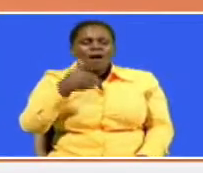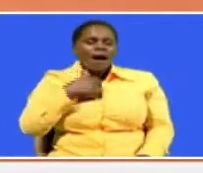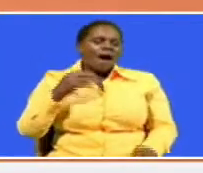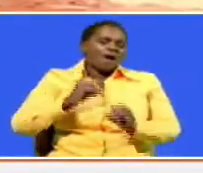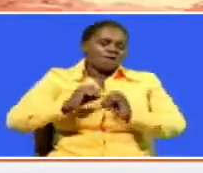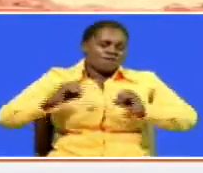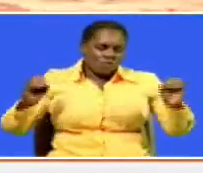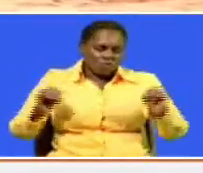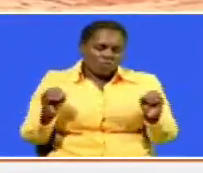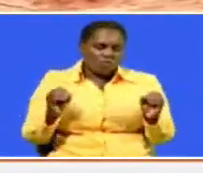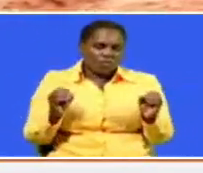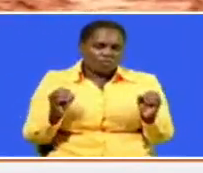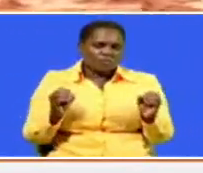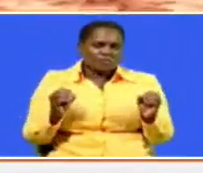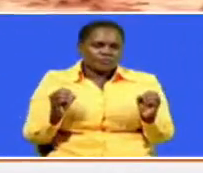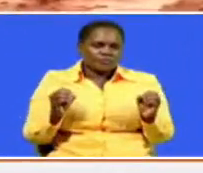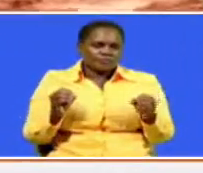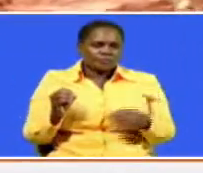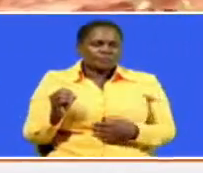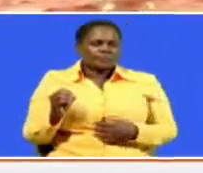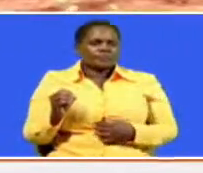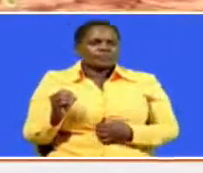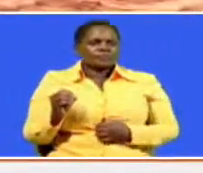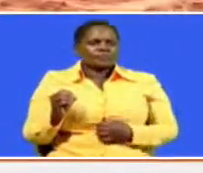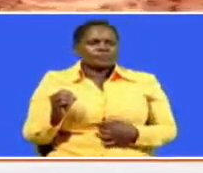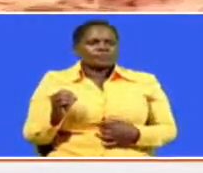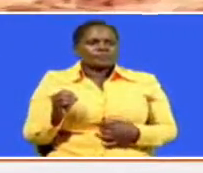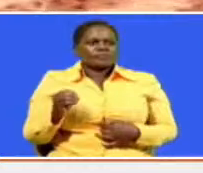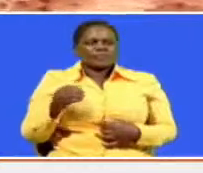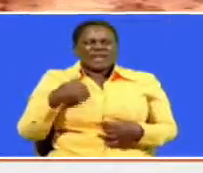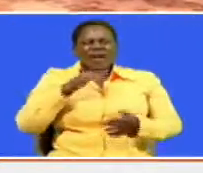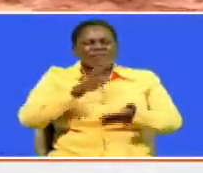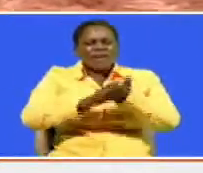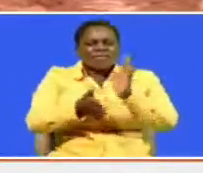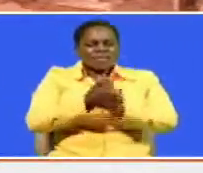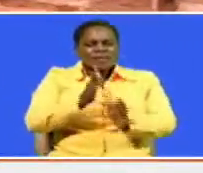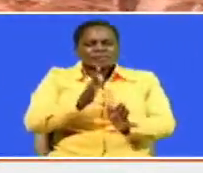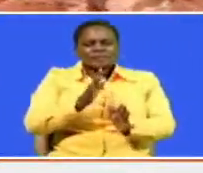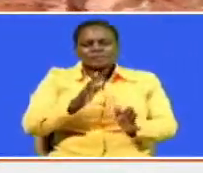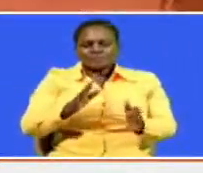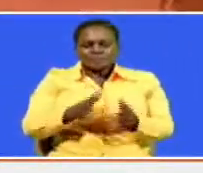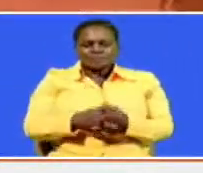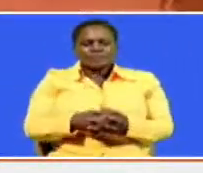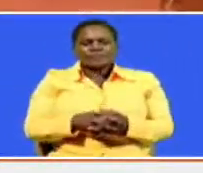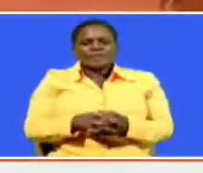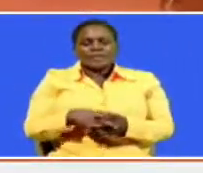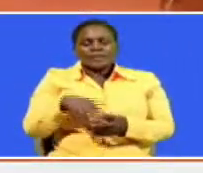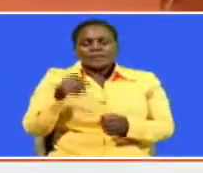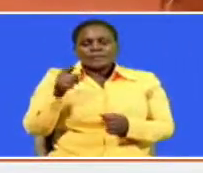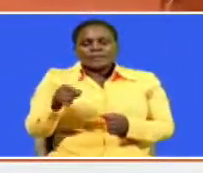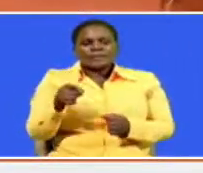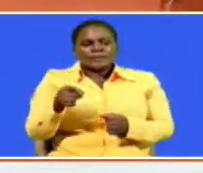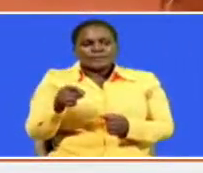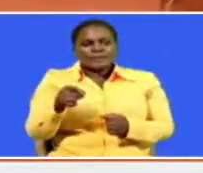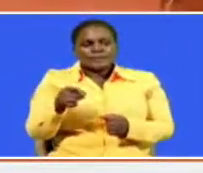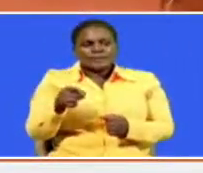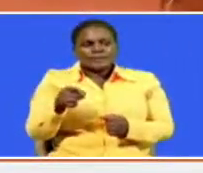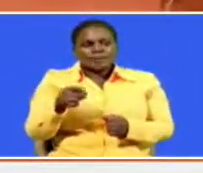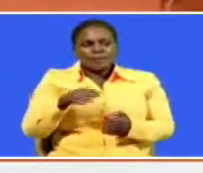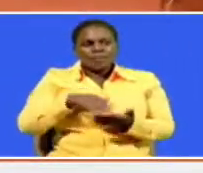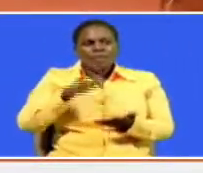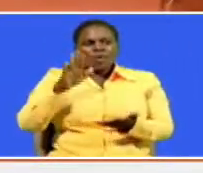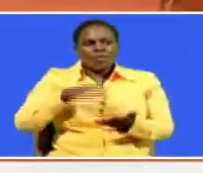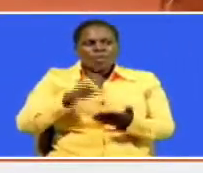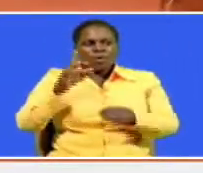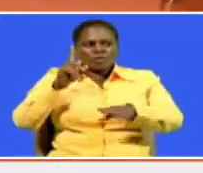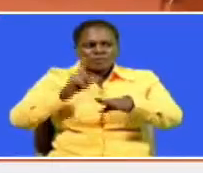ambayo inastahili. Wakulima walikuwa wamepanda lakini hawakupata chochote. So hiyo ikazidi mpaka